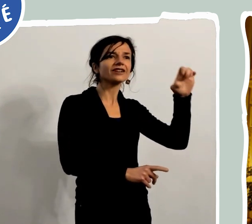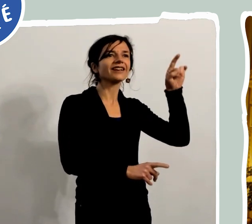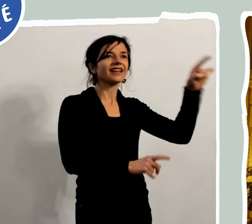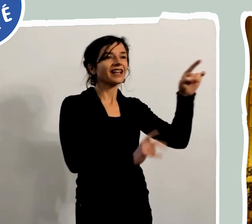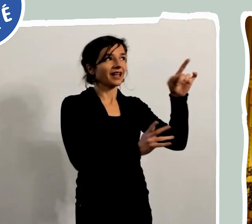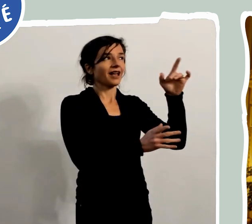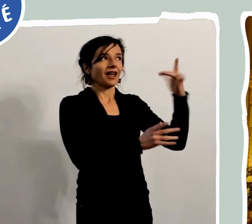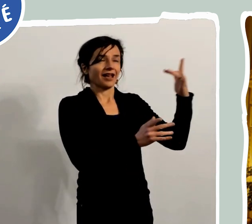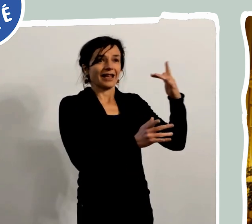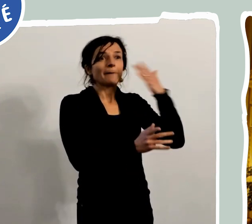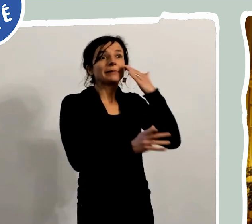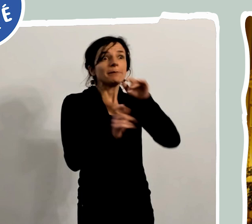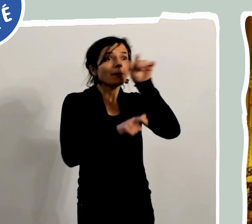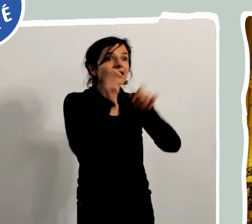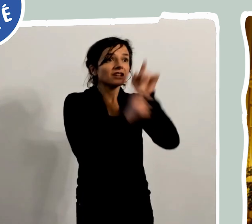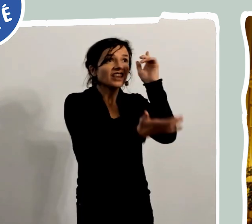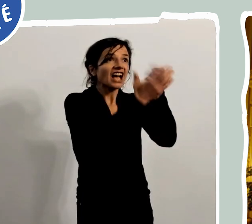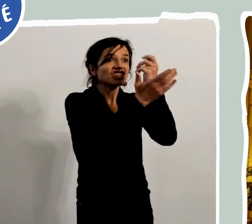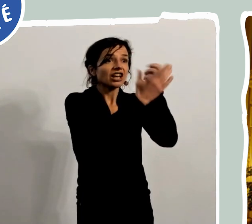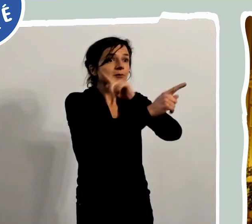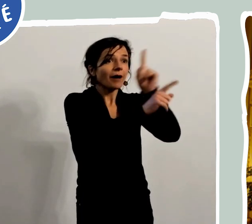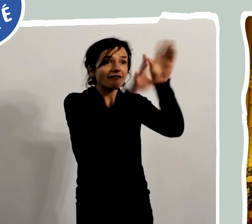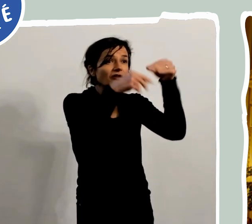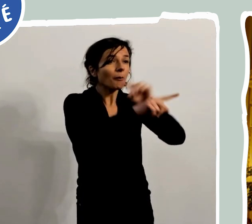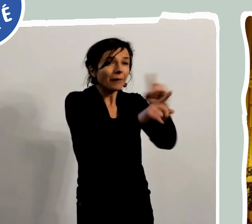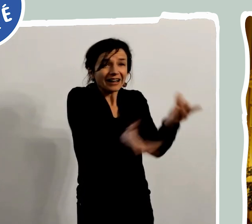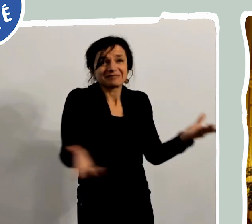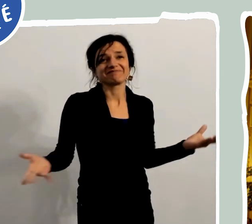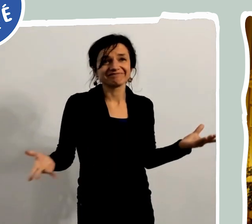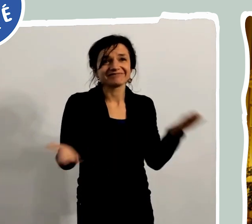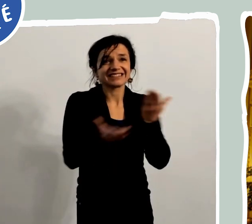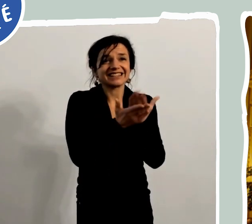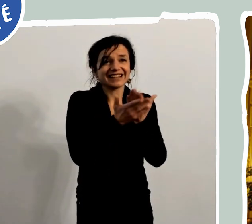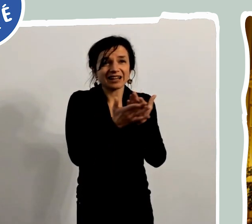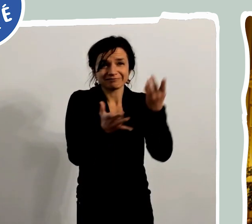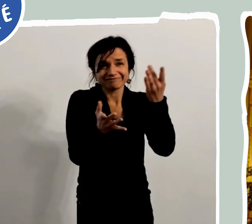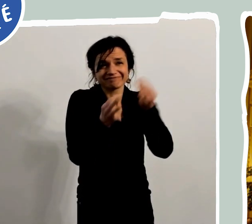plus, voilà, vous avez la réponse à votre question.